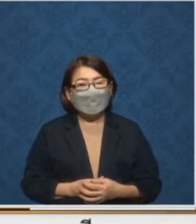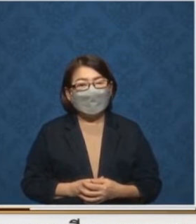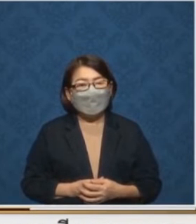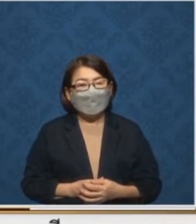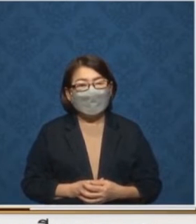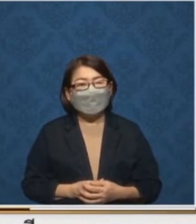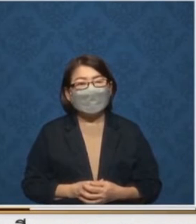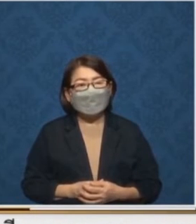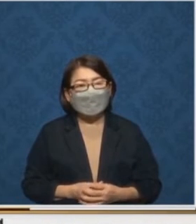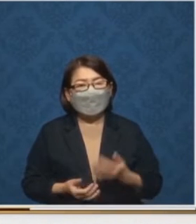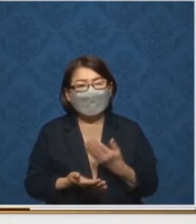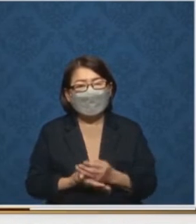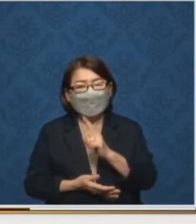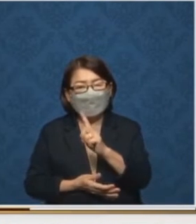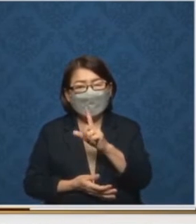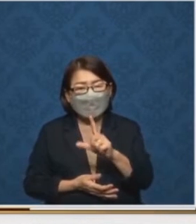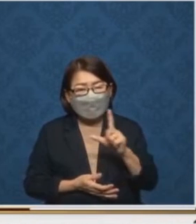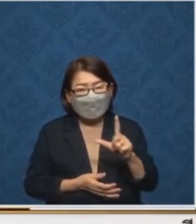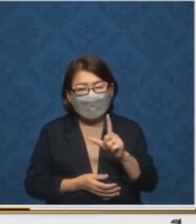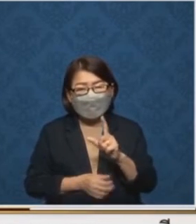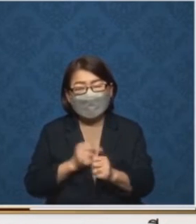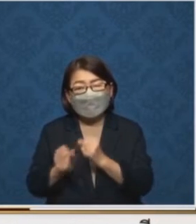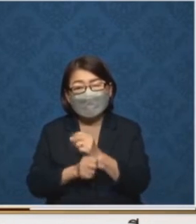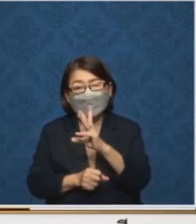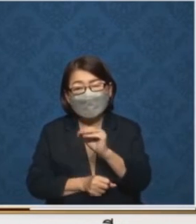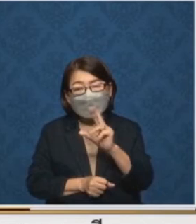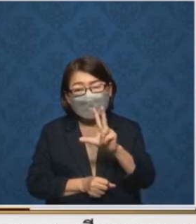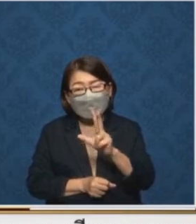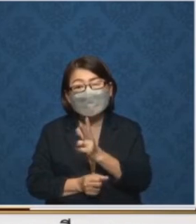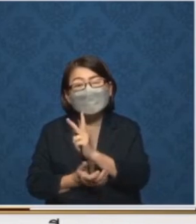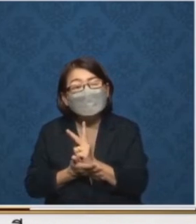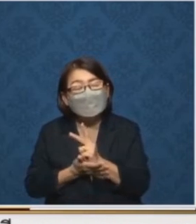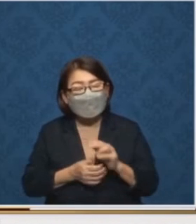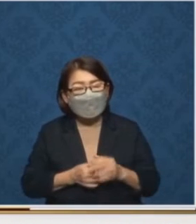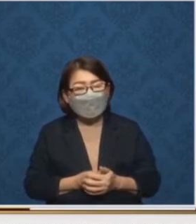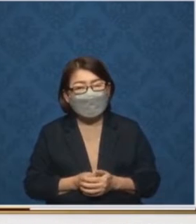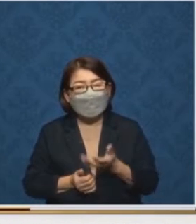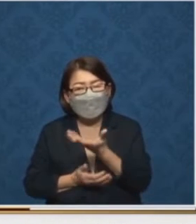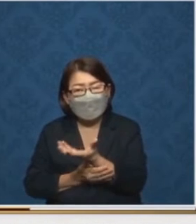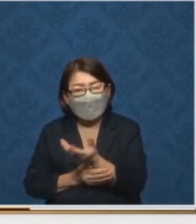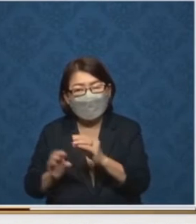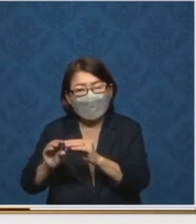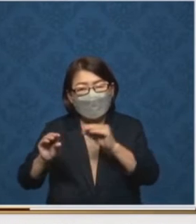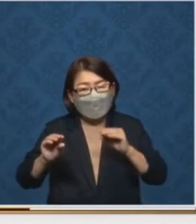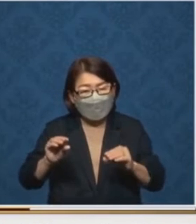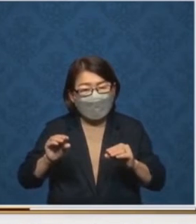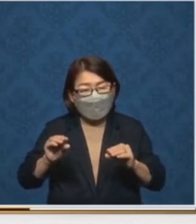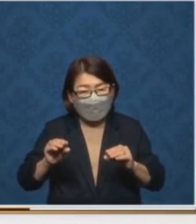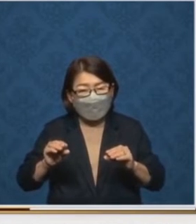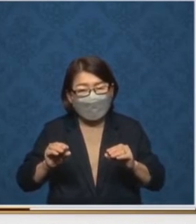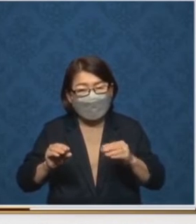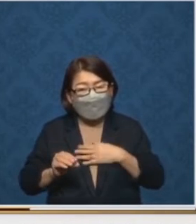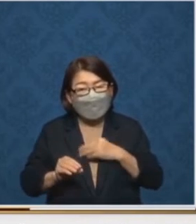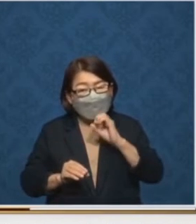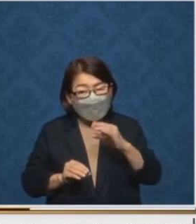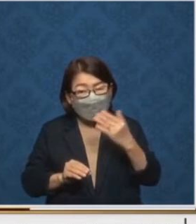ผมบอกว่าทำไมงบการแพทย์สาธรณาสุขและหรือรวมทงวักซีนทำไมให้แค่ 45,000